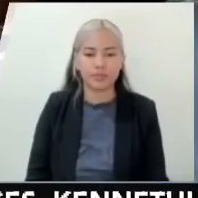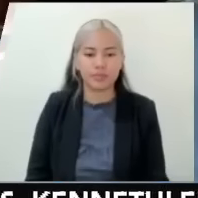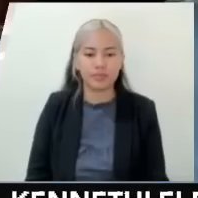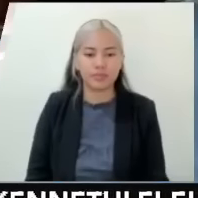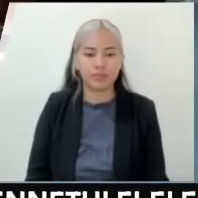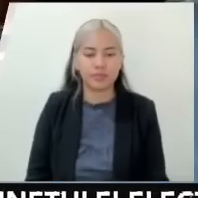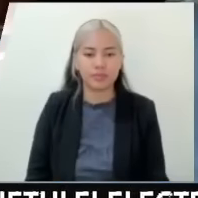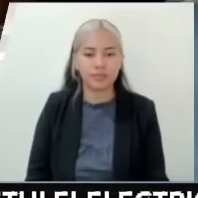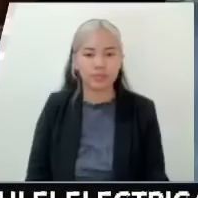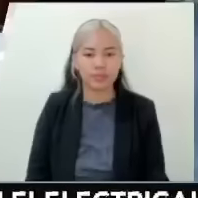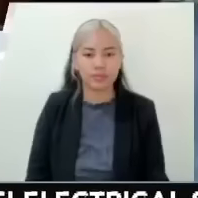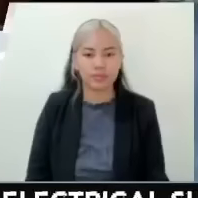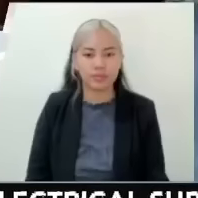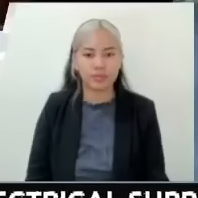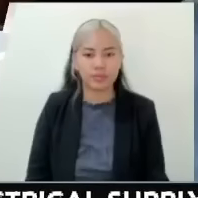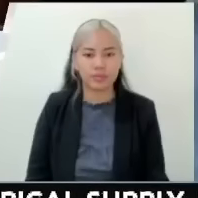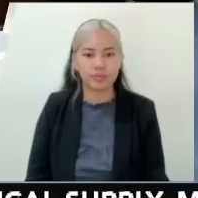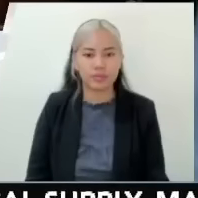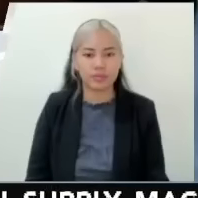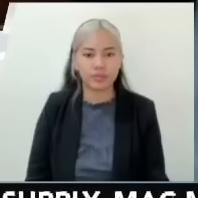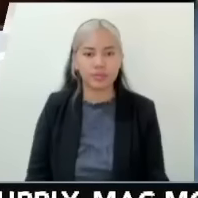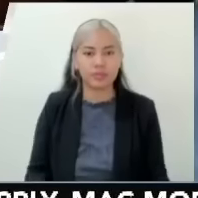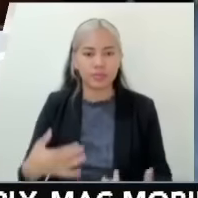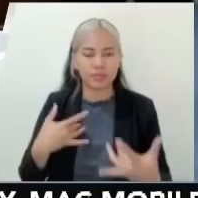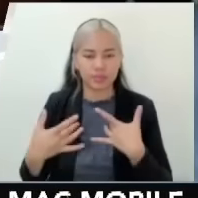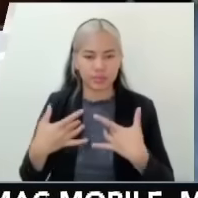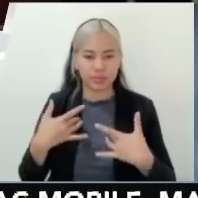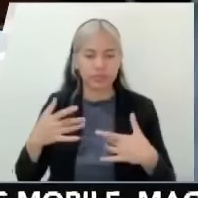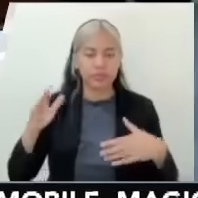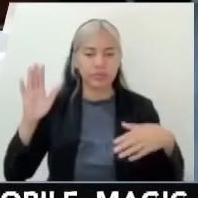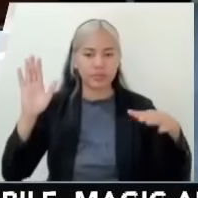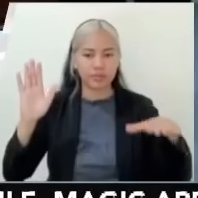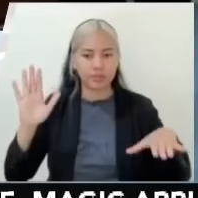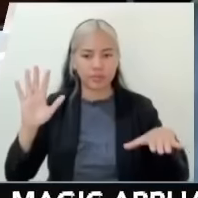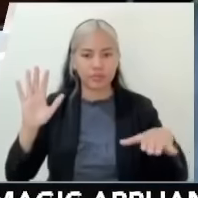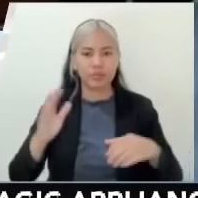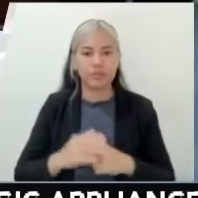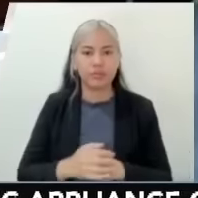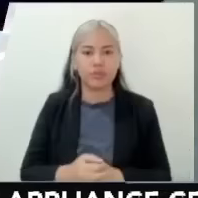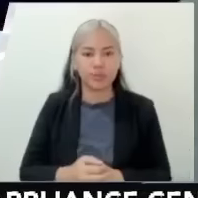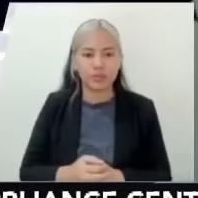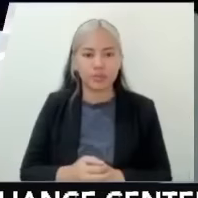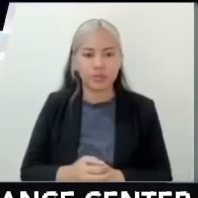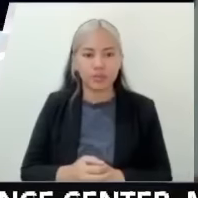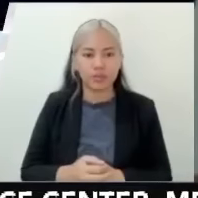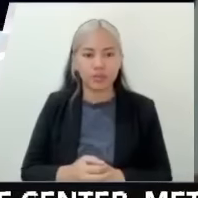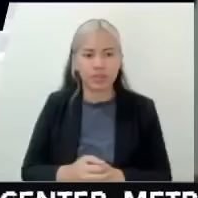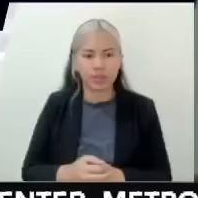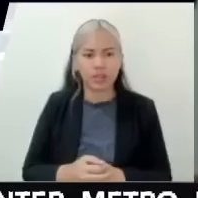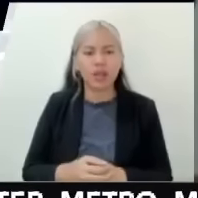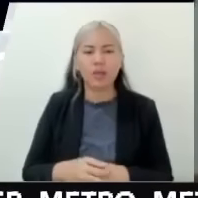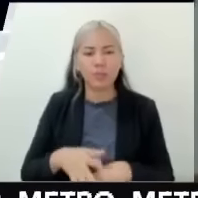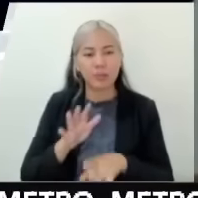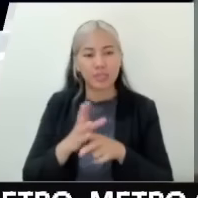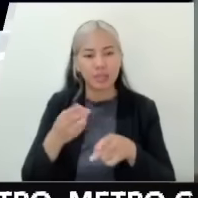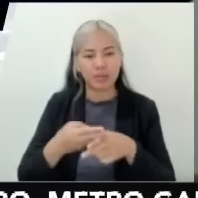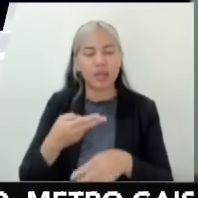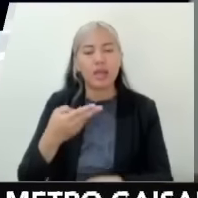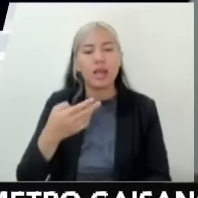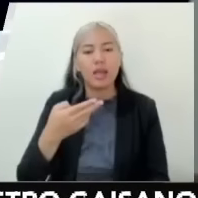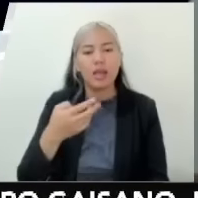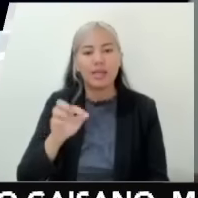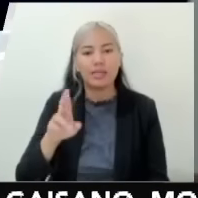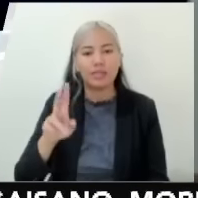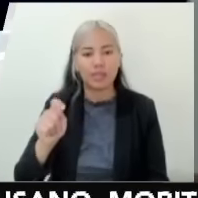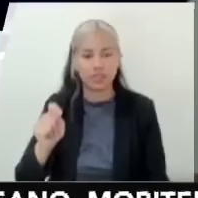Connie, excited na nanumpa kanina si Kapuso star Love Marie Ong Pauco Escudero na mas kilala bilang Hart Evangelista bilang bagong